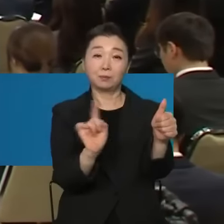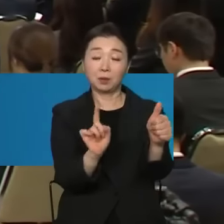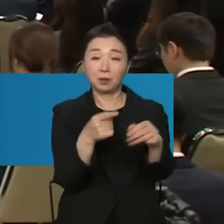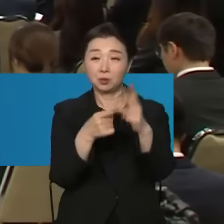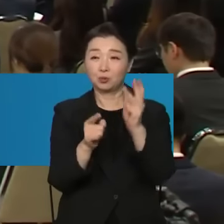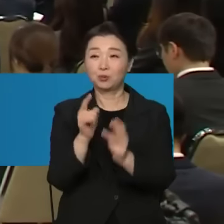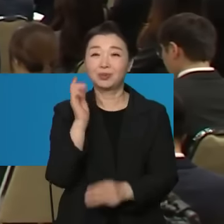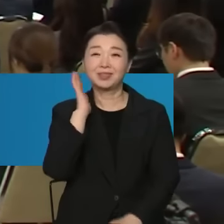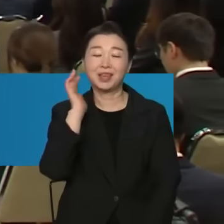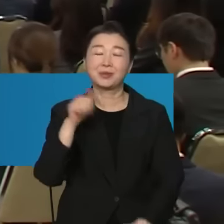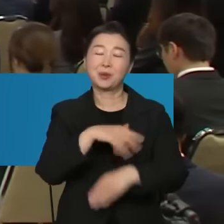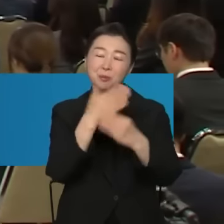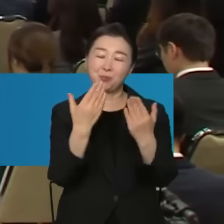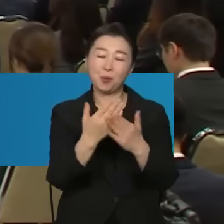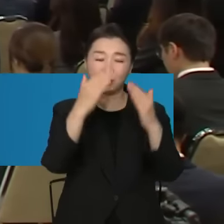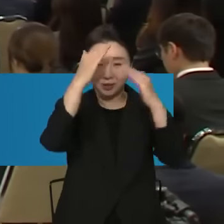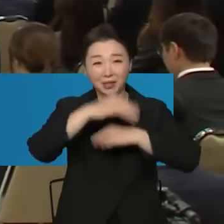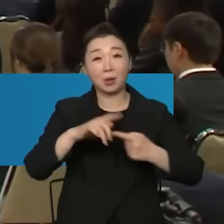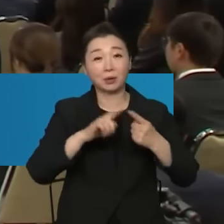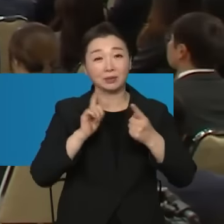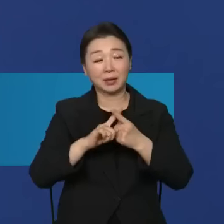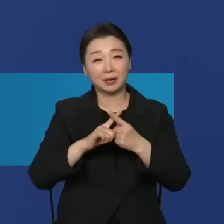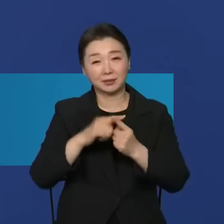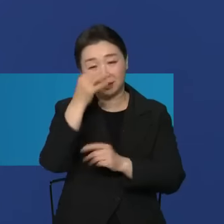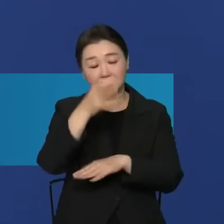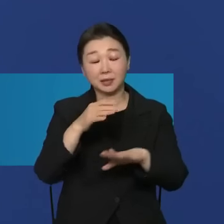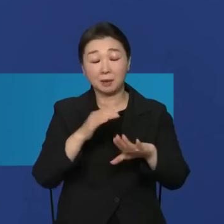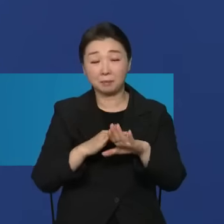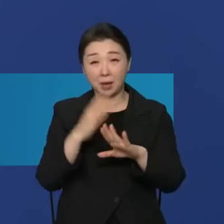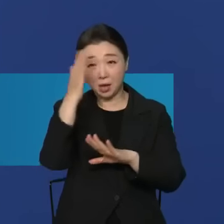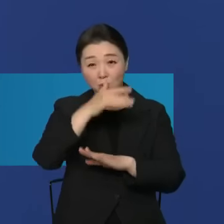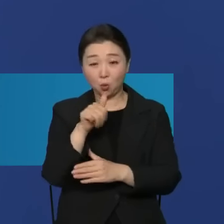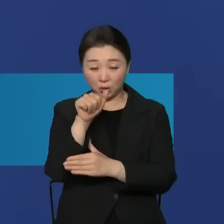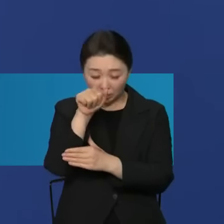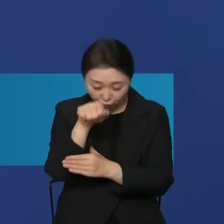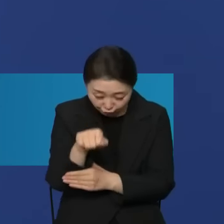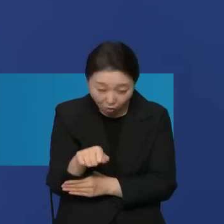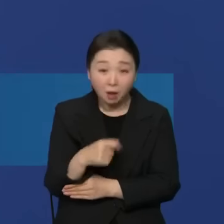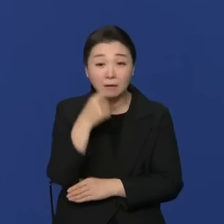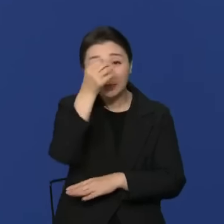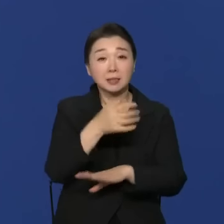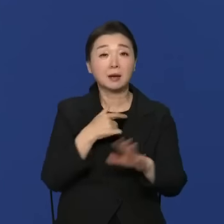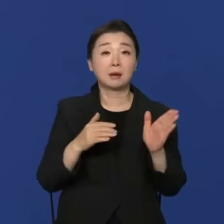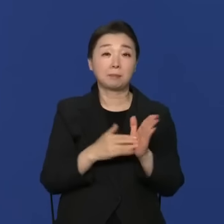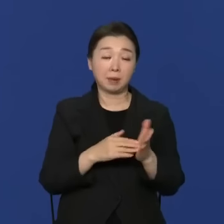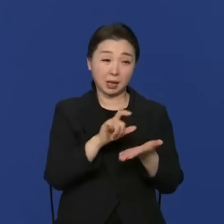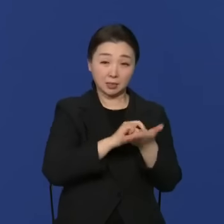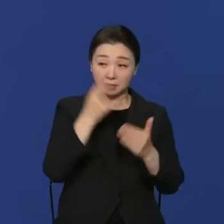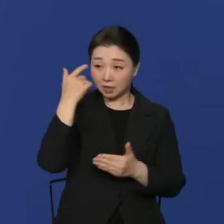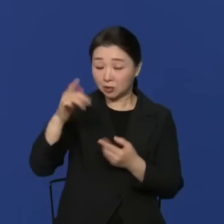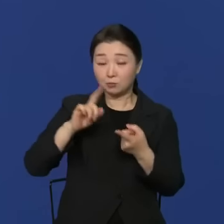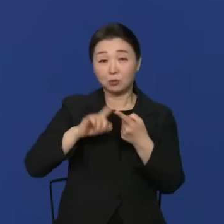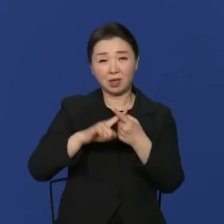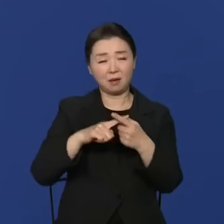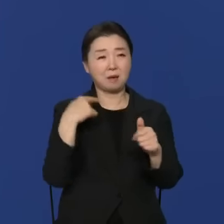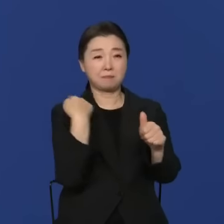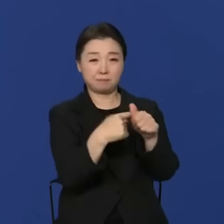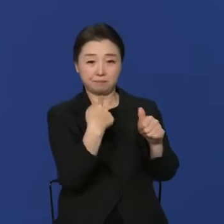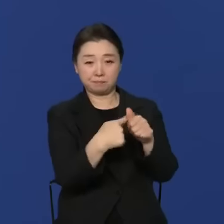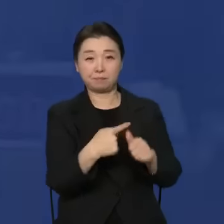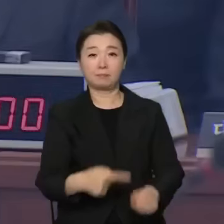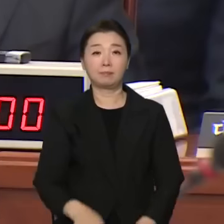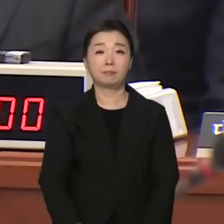포괄적으로 사과했고 고개 숙여 태도로도 사과했다고 말했습니다. 그러면서 기자의 질문에 대해 이렇게 지적했습니다.